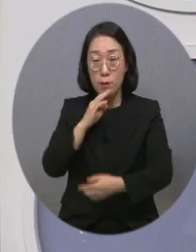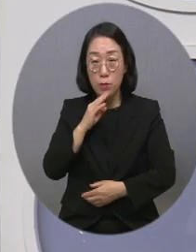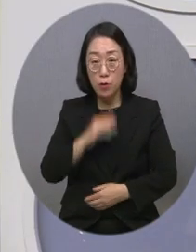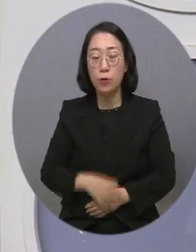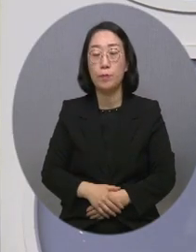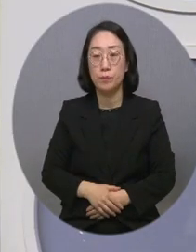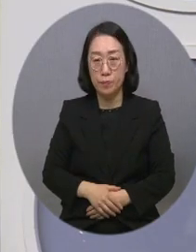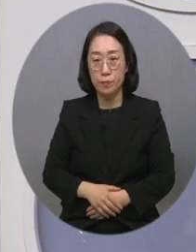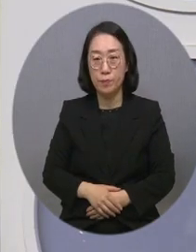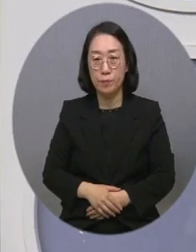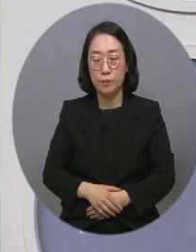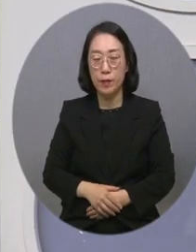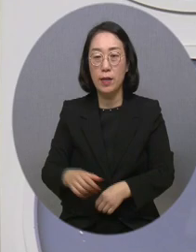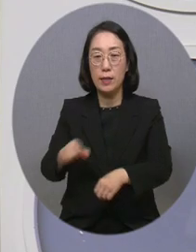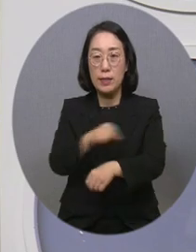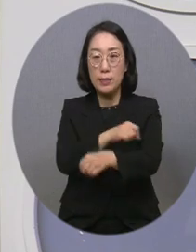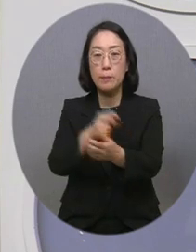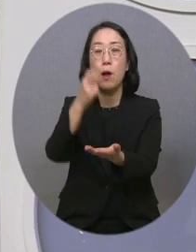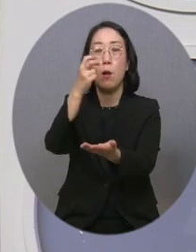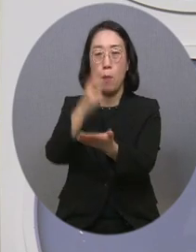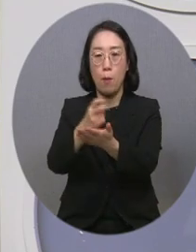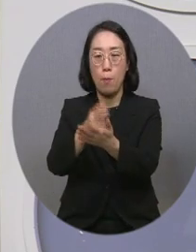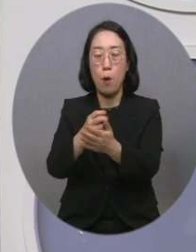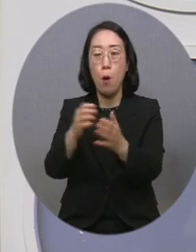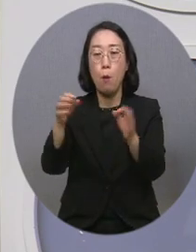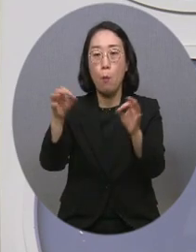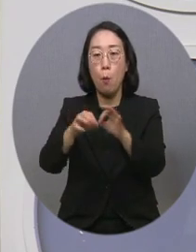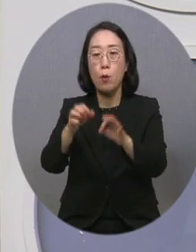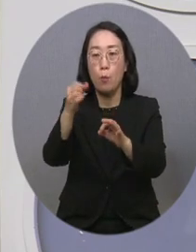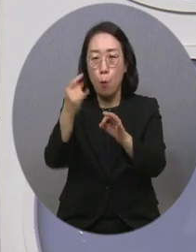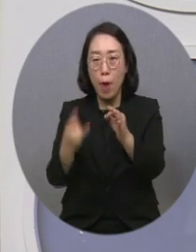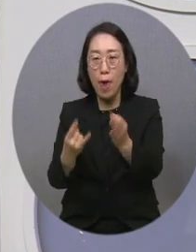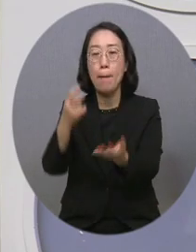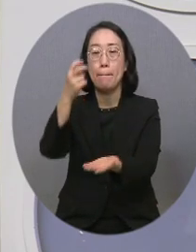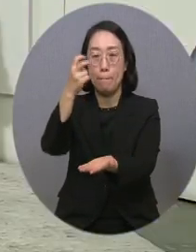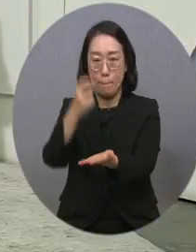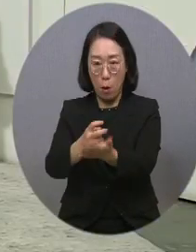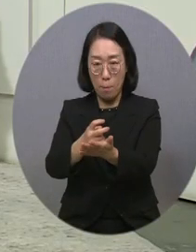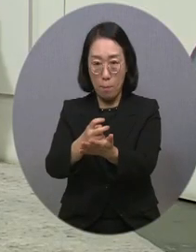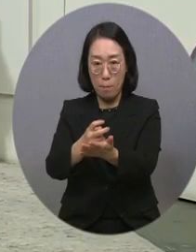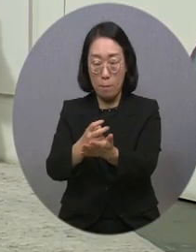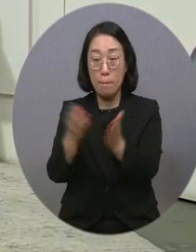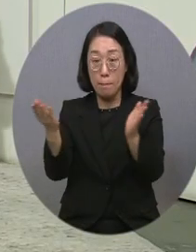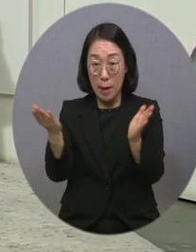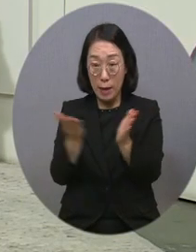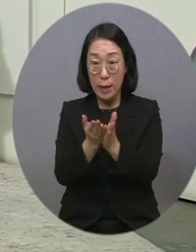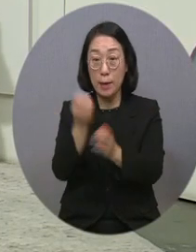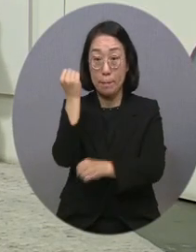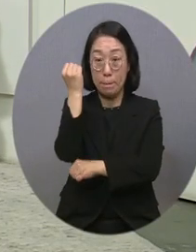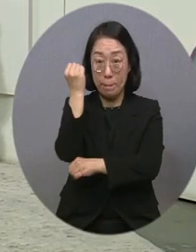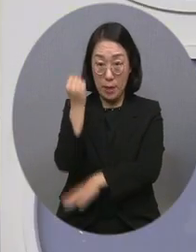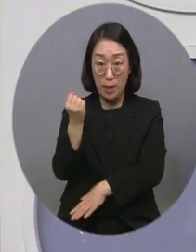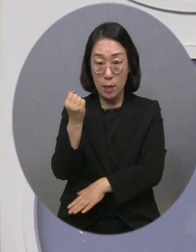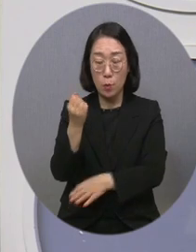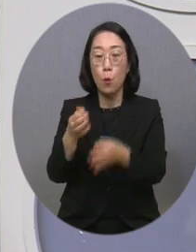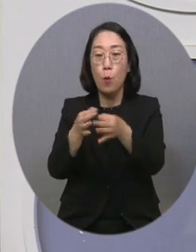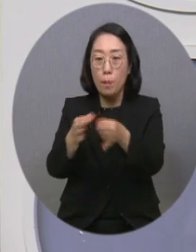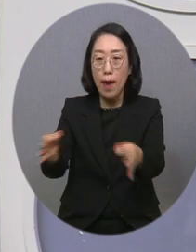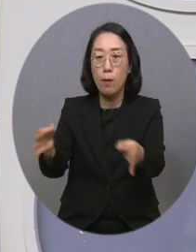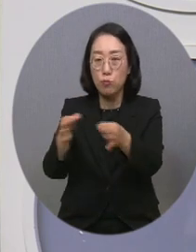네. 저희가 특별법인 모금 해법에 따라서 모금하고 네. 그다음에 그 해법에 의해서